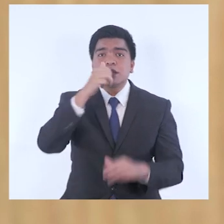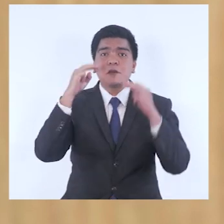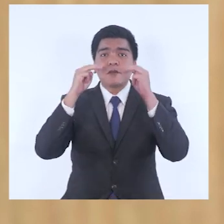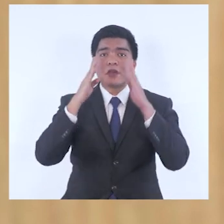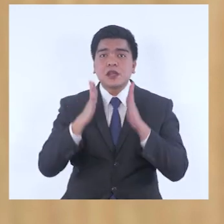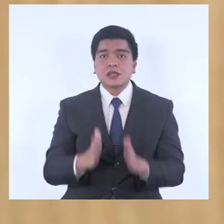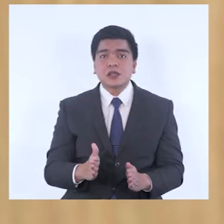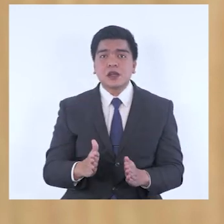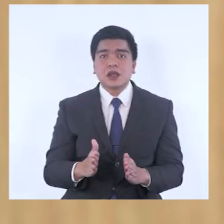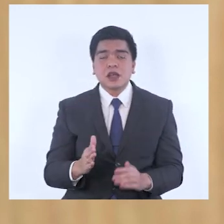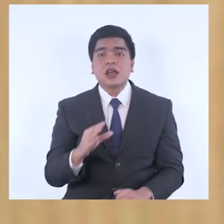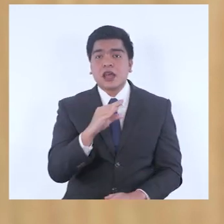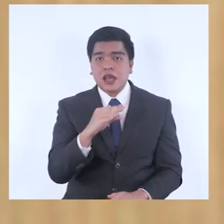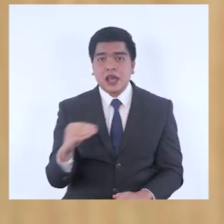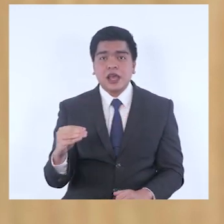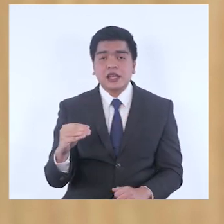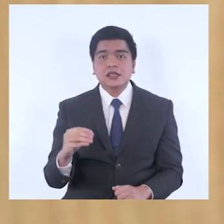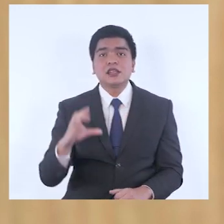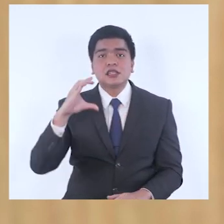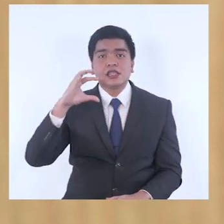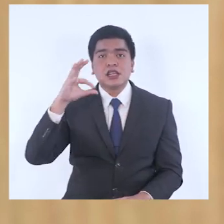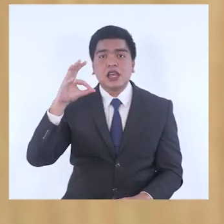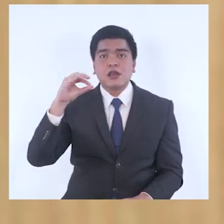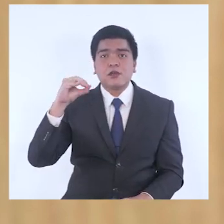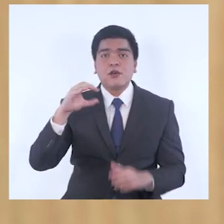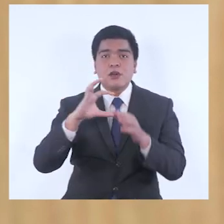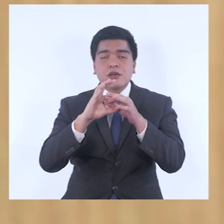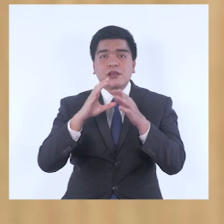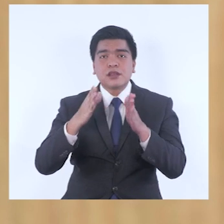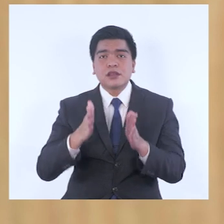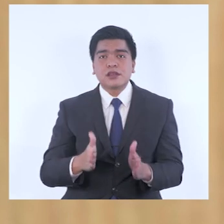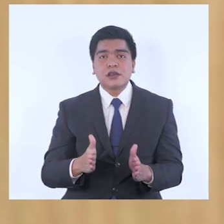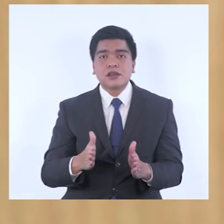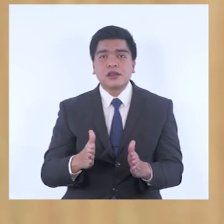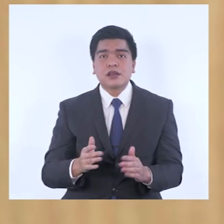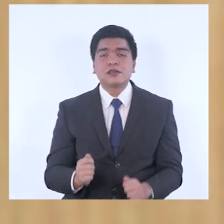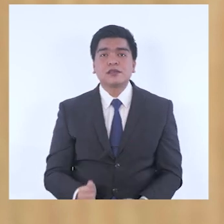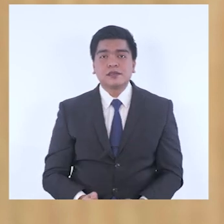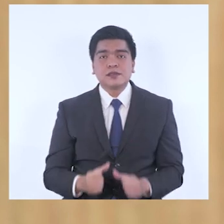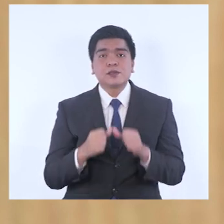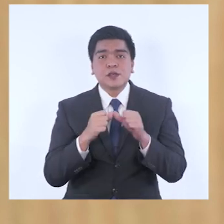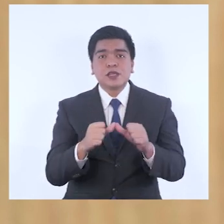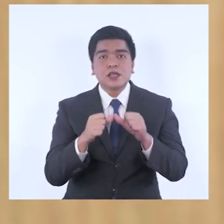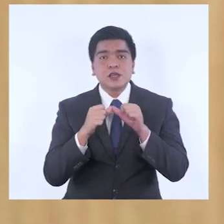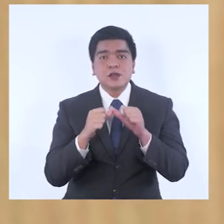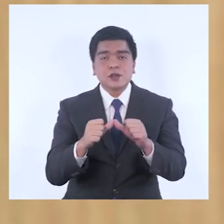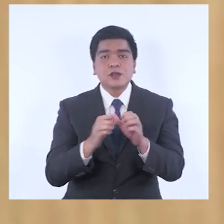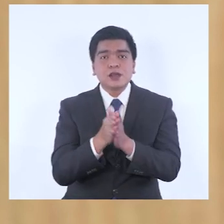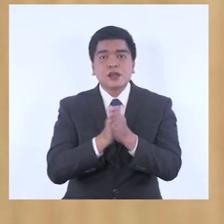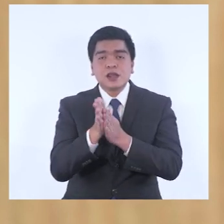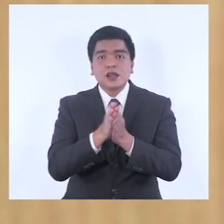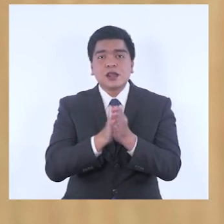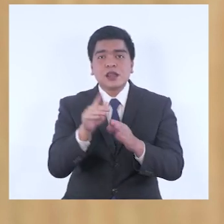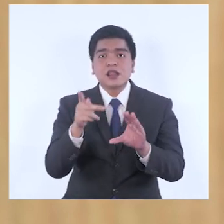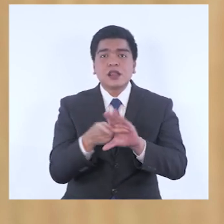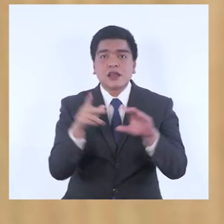mga kapisanang pangsambahayan sa pagsulong ng mga gawaing mag-aakay sa lahat tungo sa pagpapaunlad hindi lamang